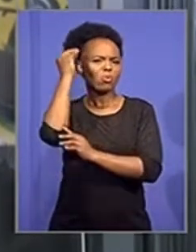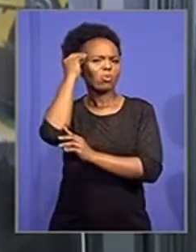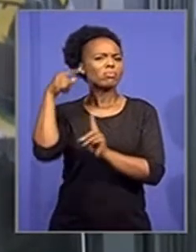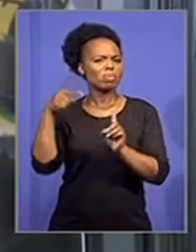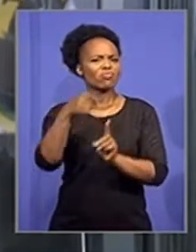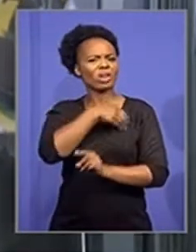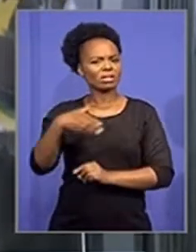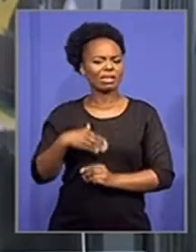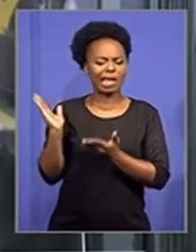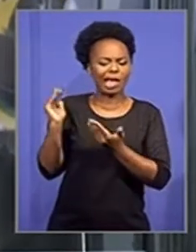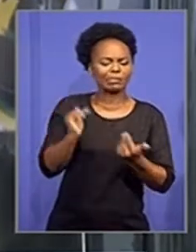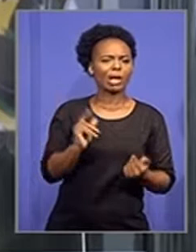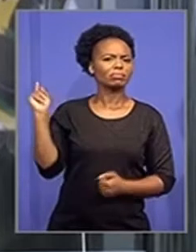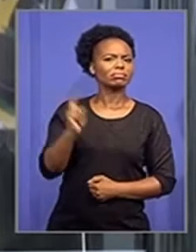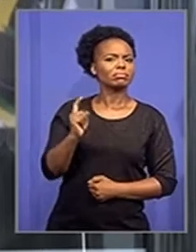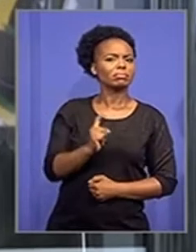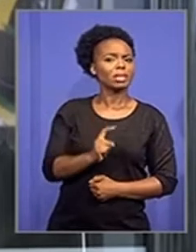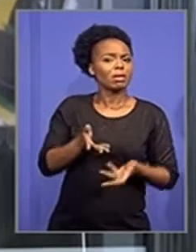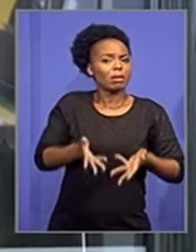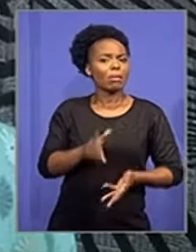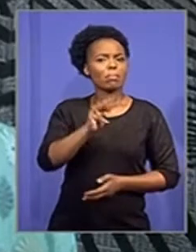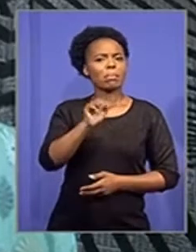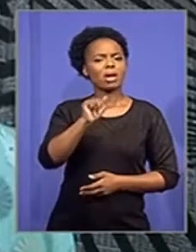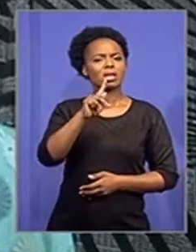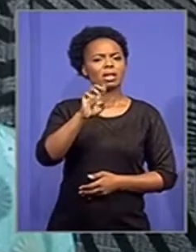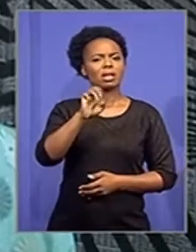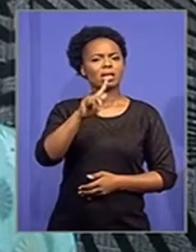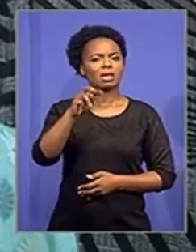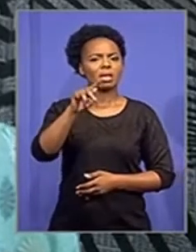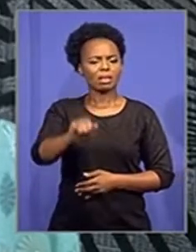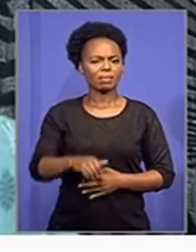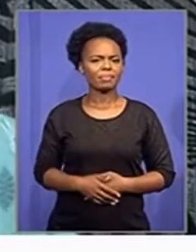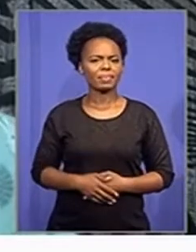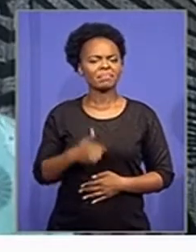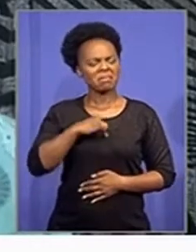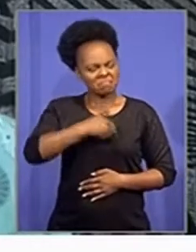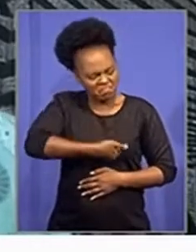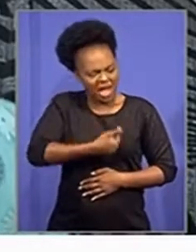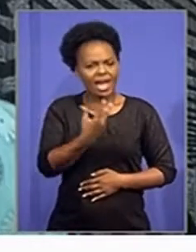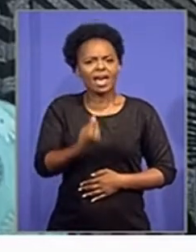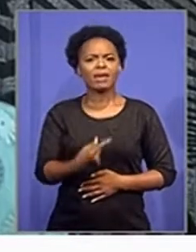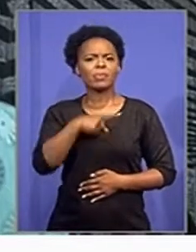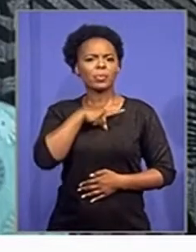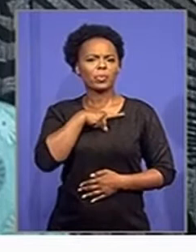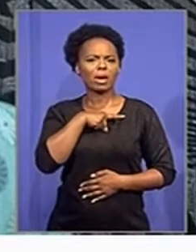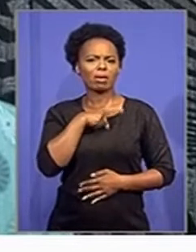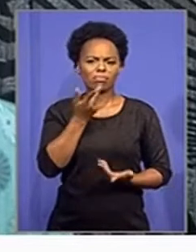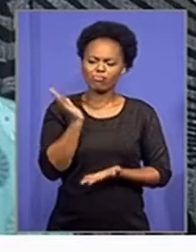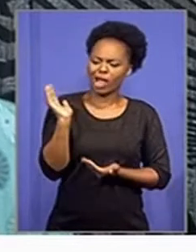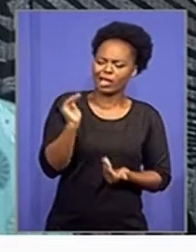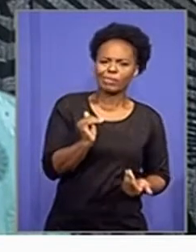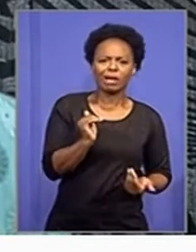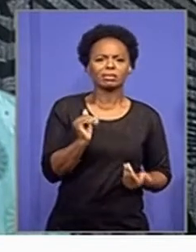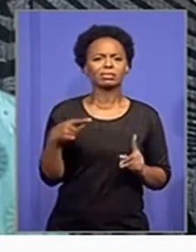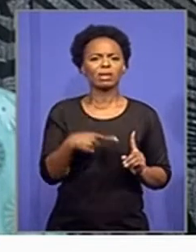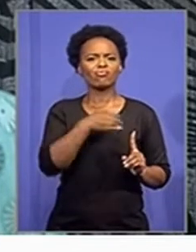mopresidente o ne a lokela ho tla Makeleketla. Maikutlo ka bohloko bane hantle re mo lebeletse tshaba